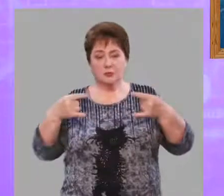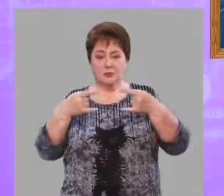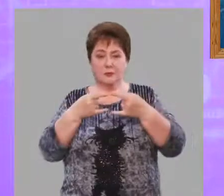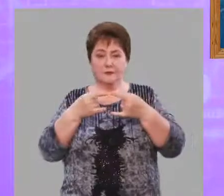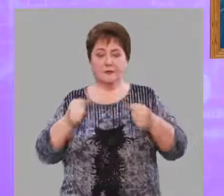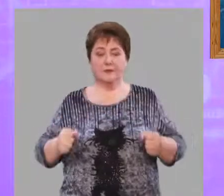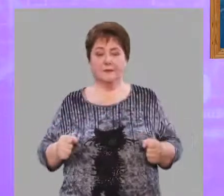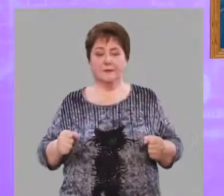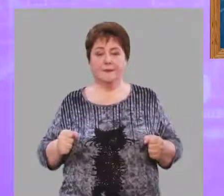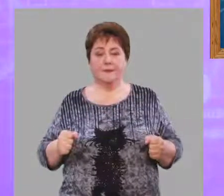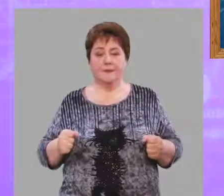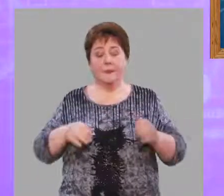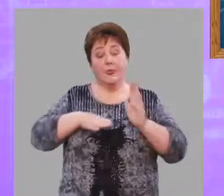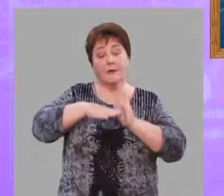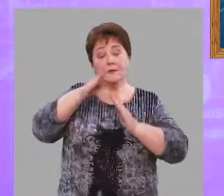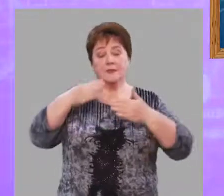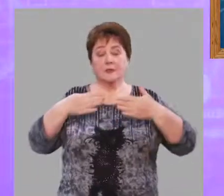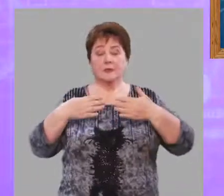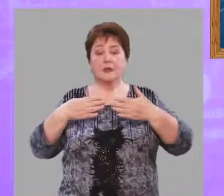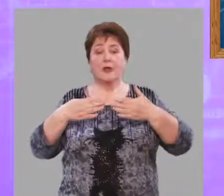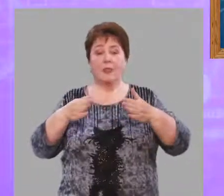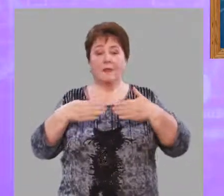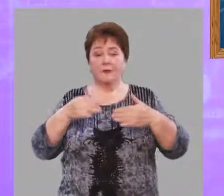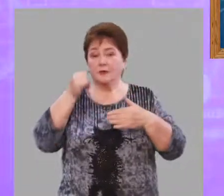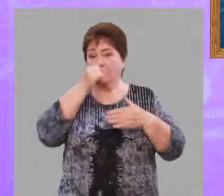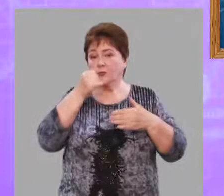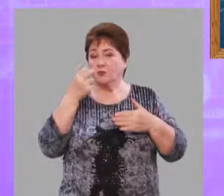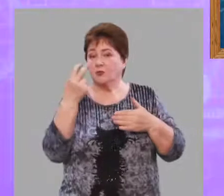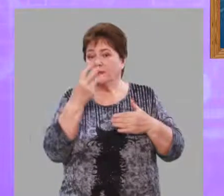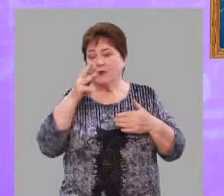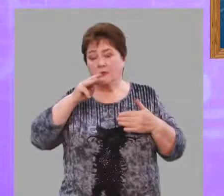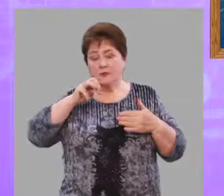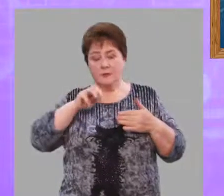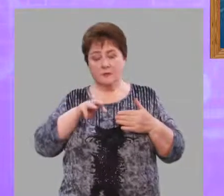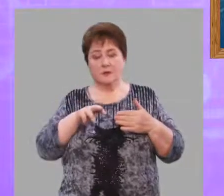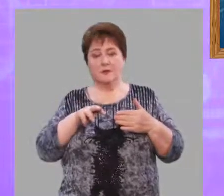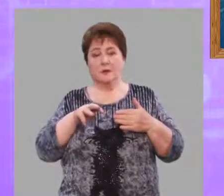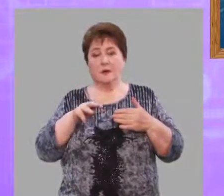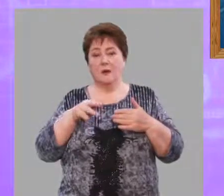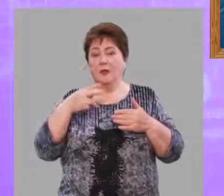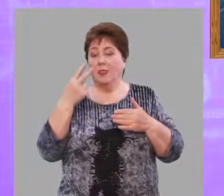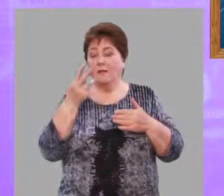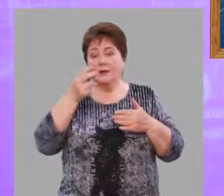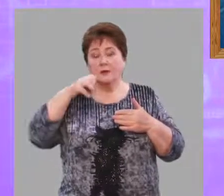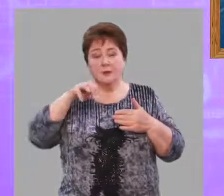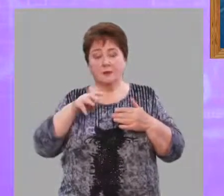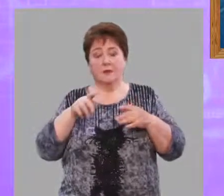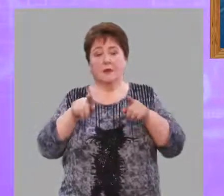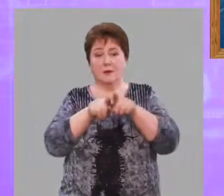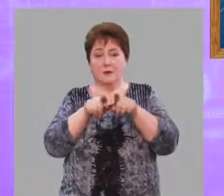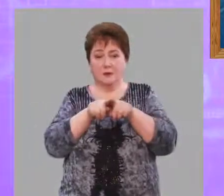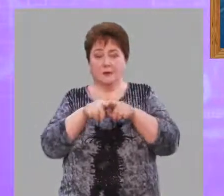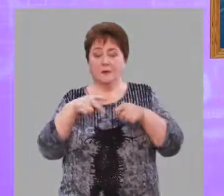телевизора. Высота двери не может быть 2 дециметра, так как 2 дециметра – это